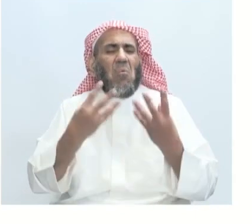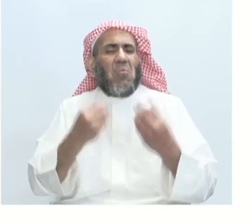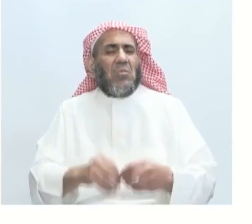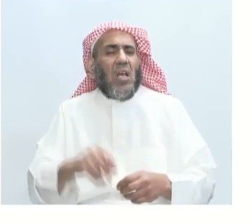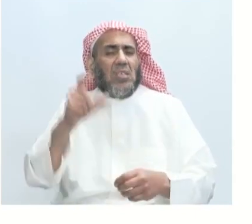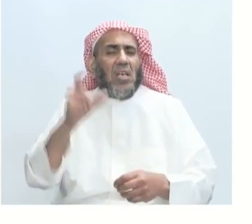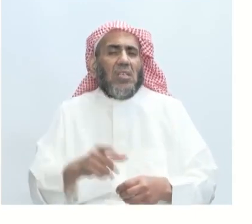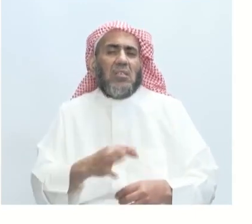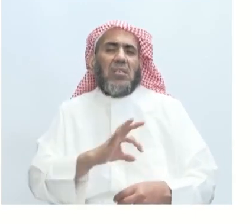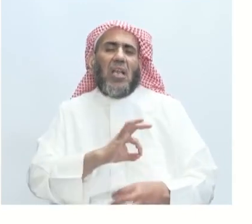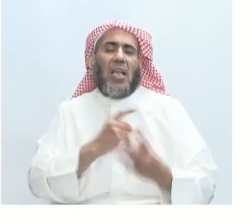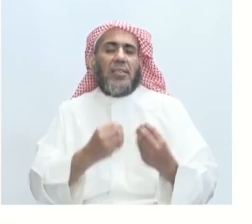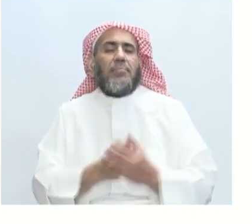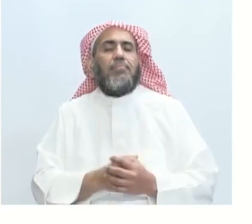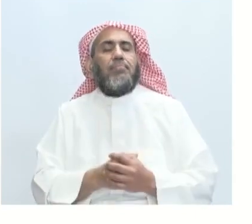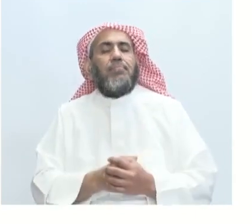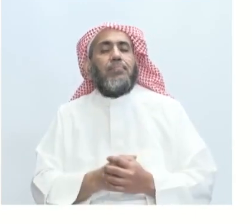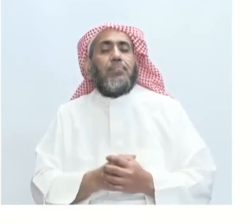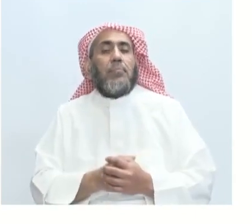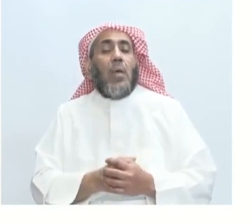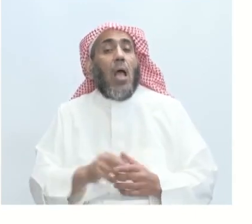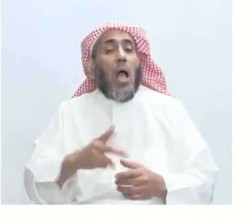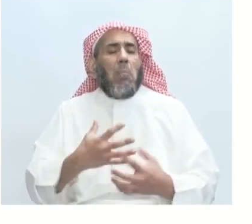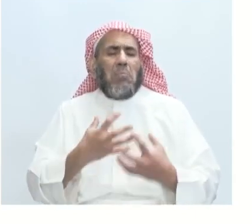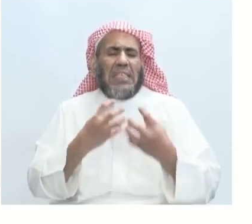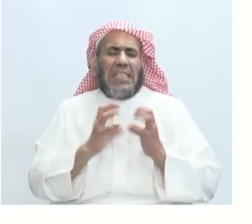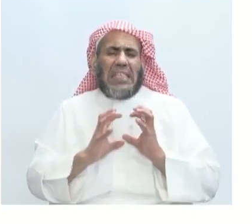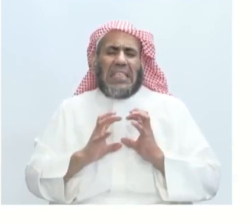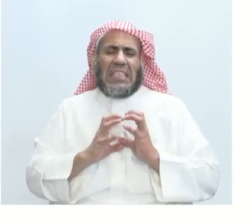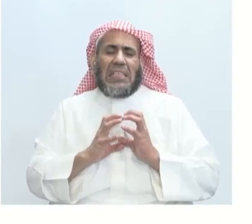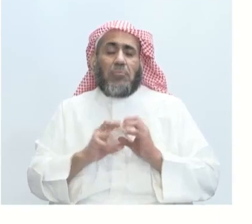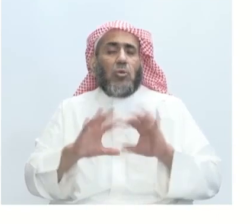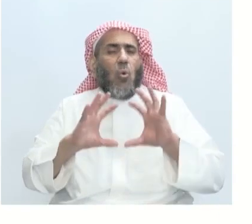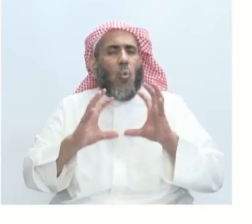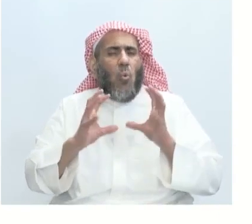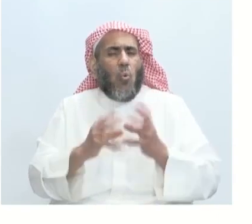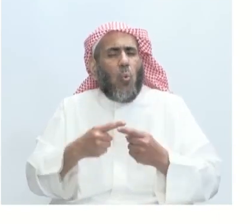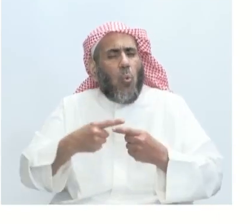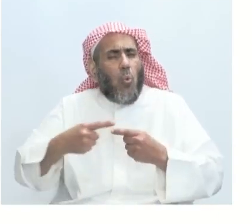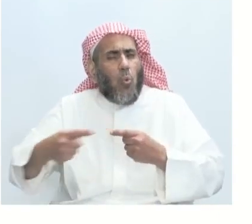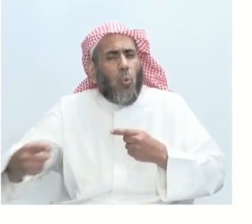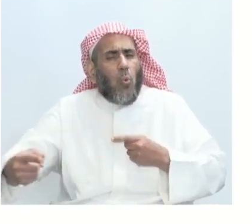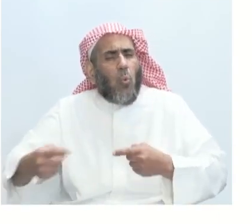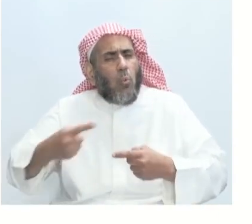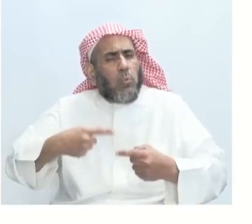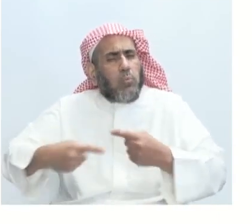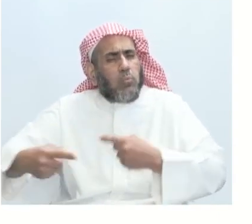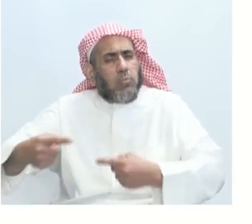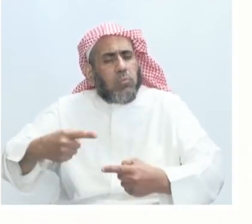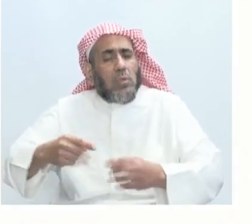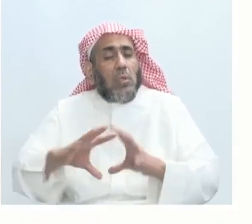شخص عزيز اما الاكتئاب هي حاله طويله مستمره